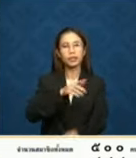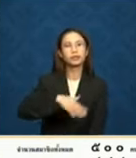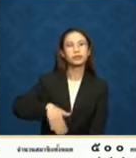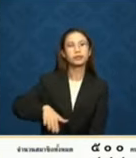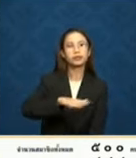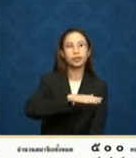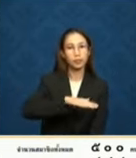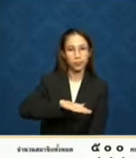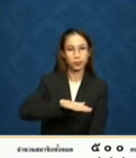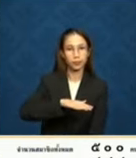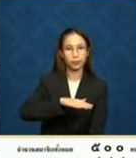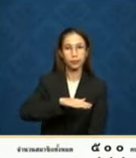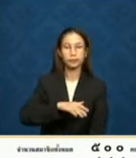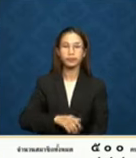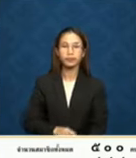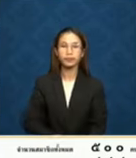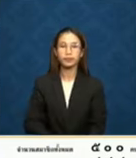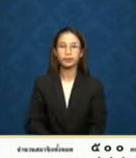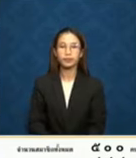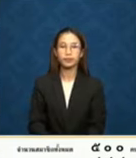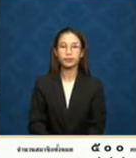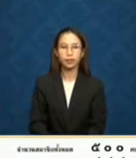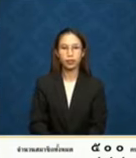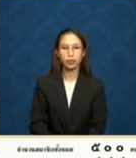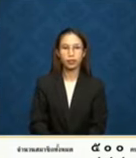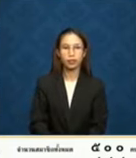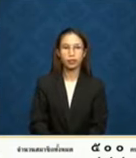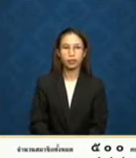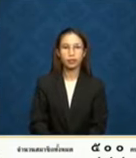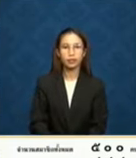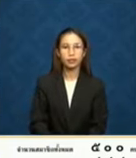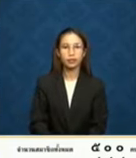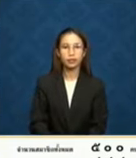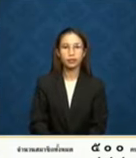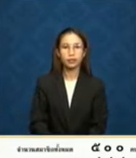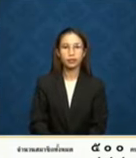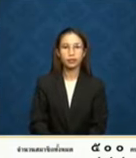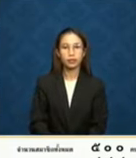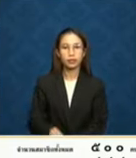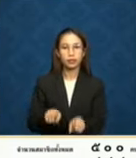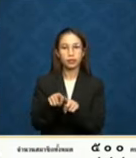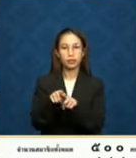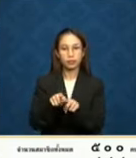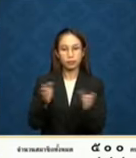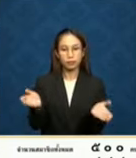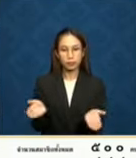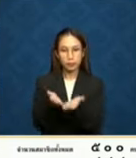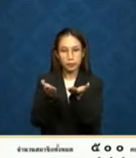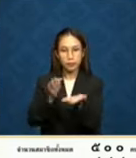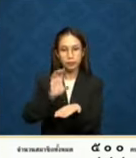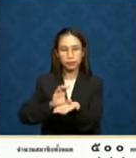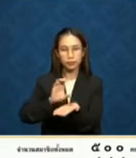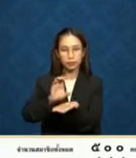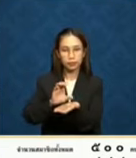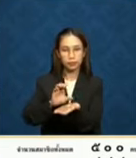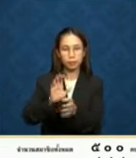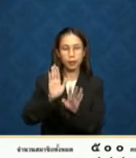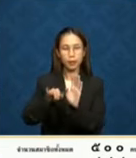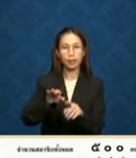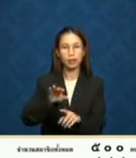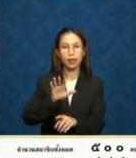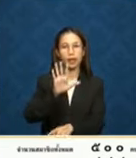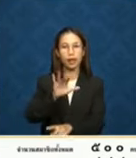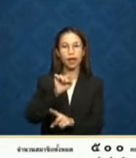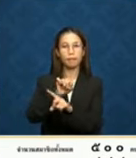ี่สนับที่ส่งเข้ไปในกองทนประกนสังคมประมาณ 5%